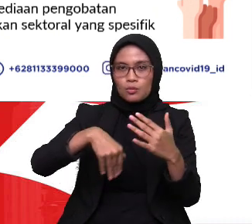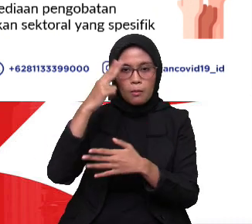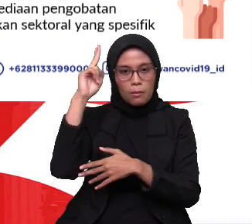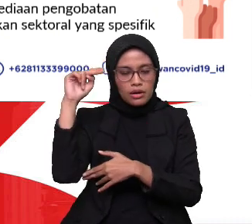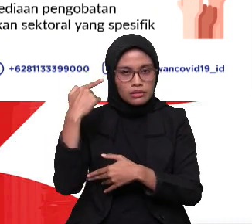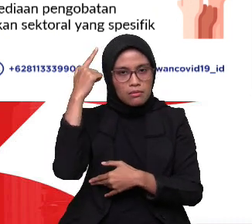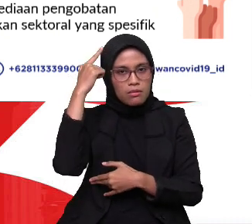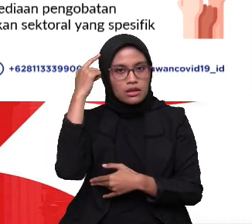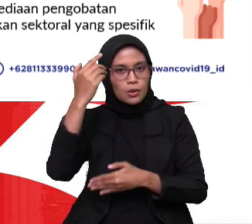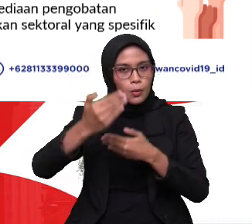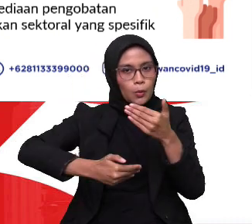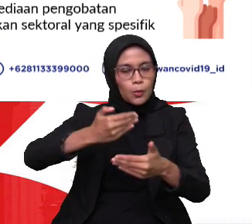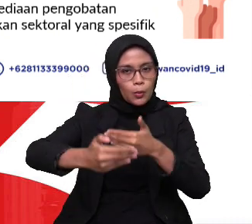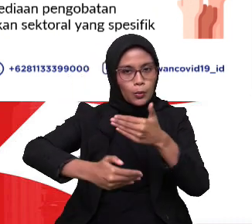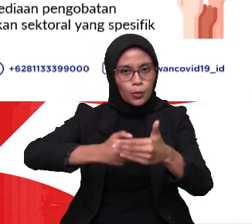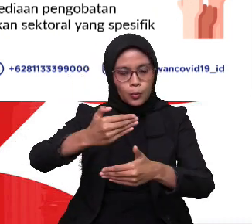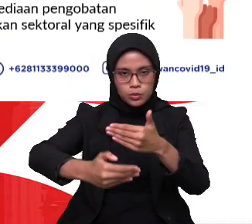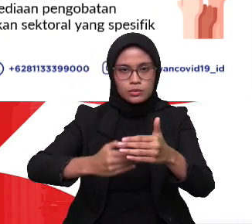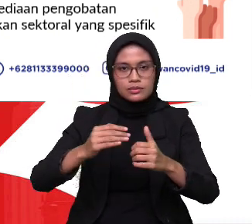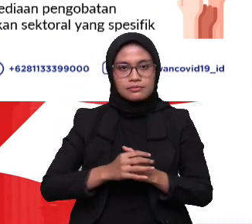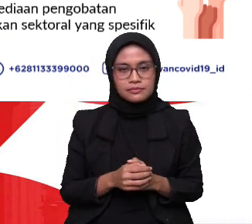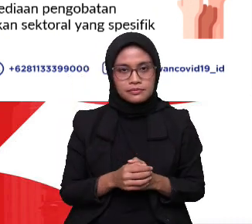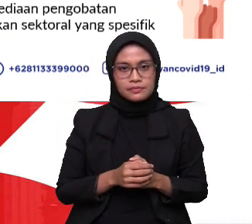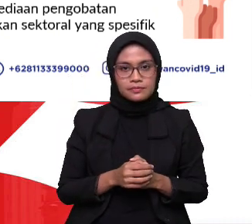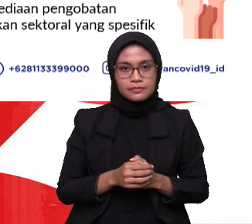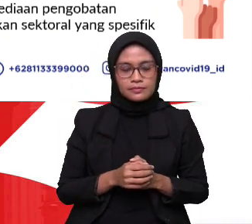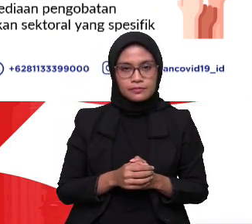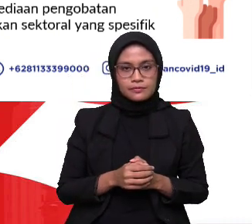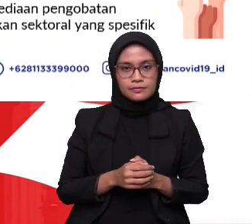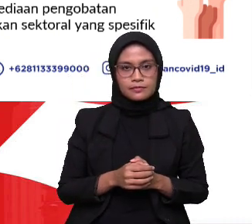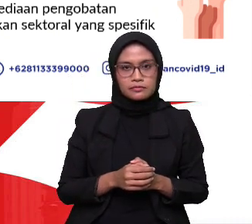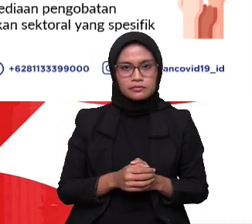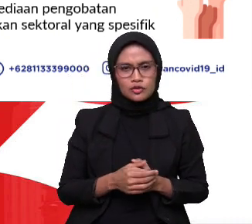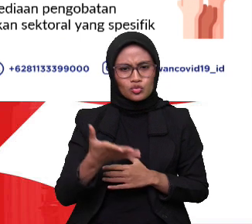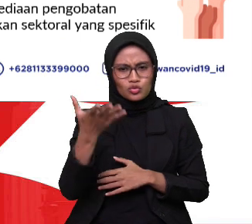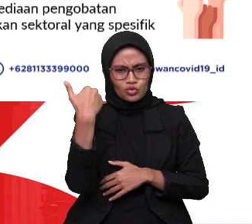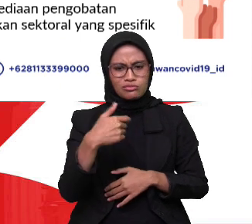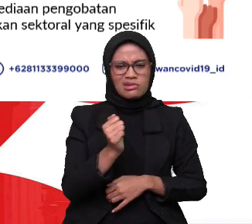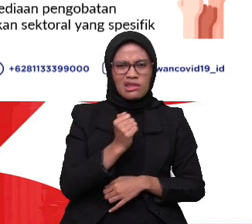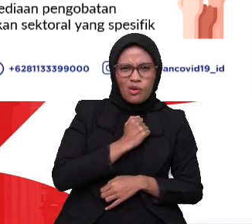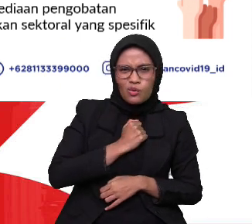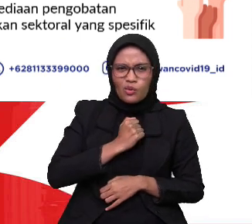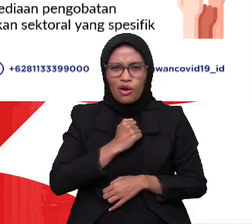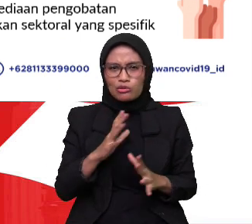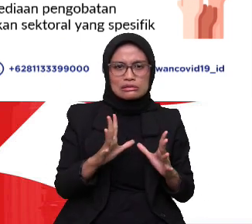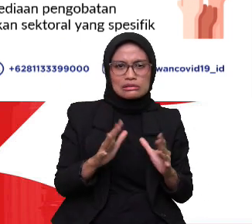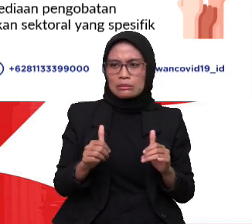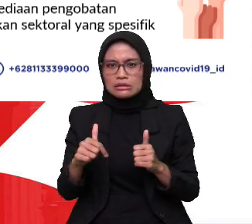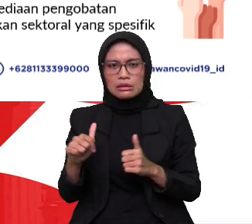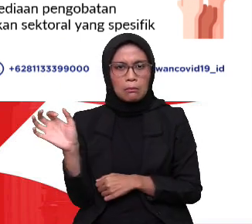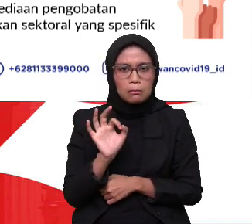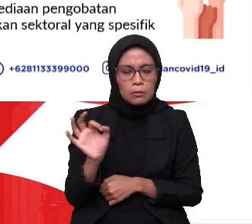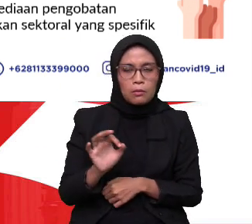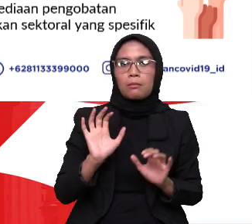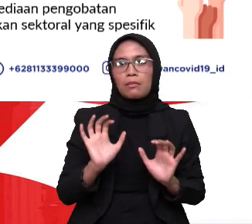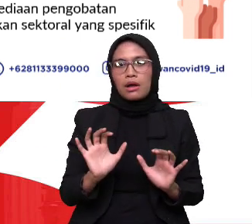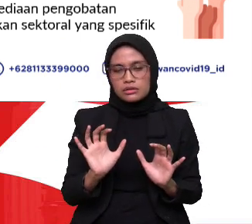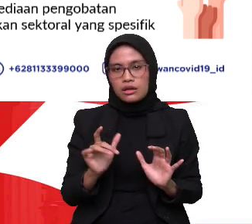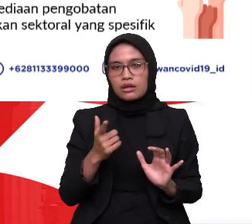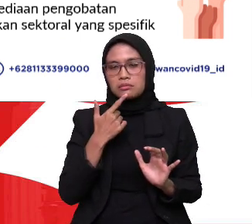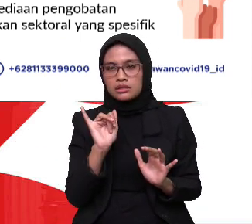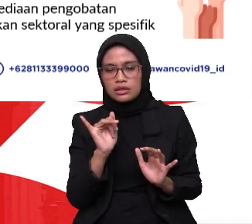penanganan kesehatan secara umum diawali dengan banyak rasa ketakutan ketidaksiapan maupun kekakuan